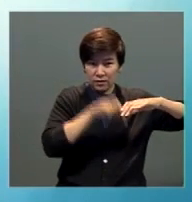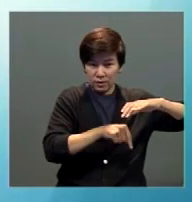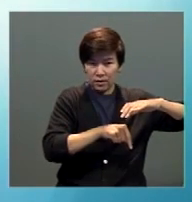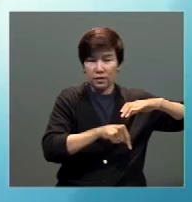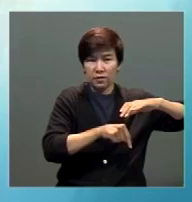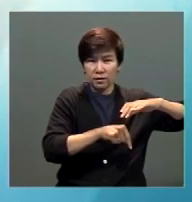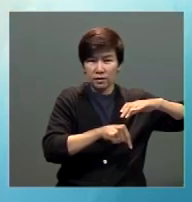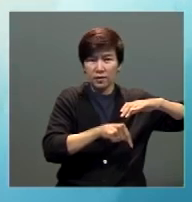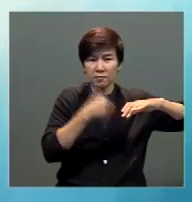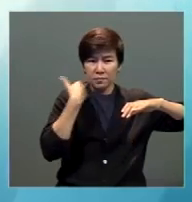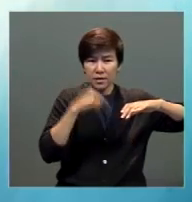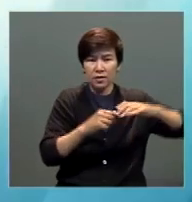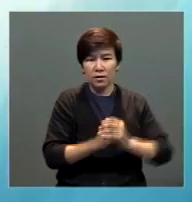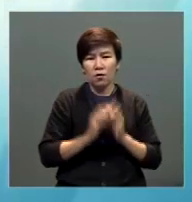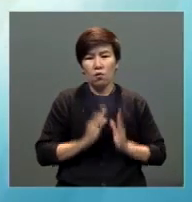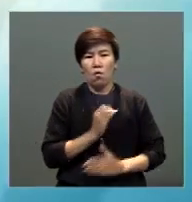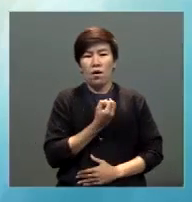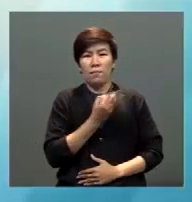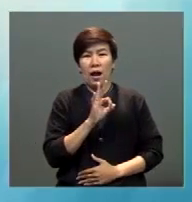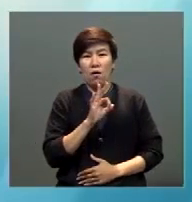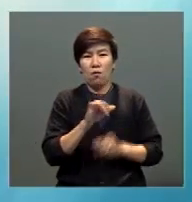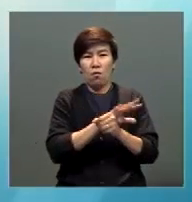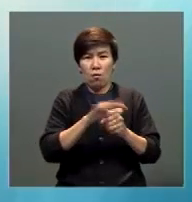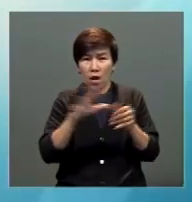รายก็คือเป็นกลุ่มที่เป็นอยู่ในสถานที่ที่กับกันที่รัฐจัดให้ก็คือมาจากสรรค์นาฬิกาเพิ่มเติมขึ้นมาอีกหนึ่งคนนะครับไปดูครับว่า19รายนี้กลุ่มก้อนนี้มาจากไหนครับอ่า